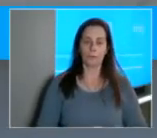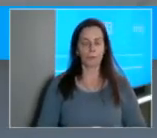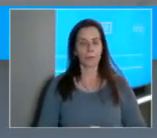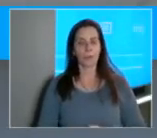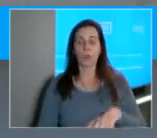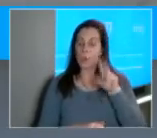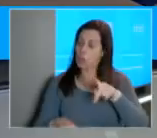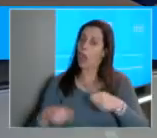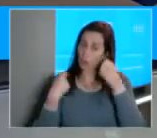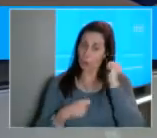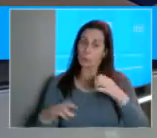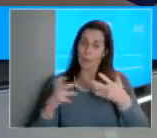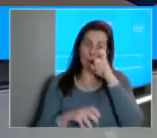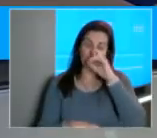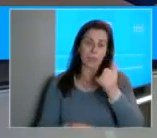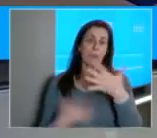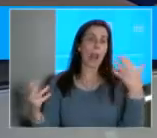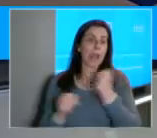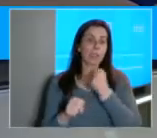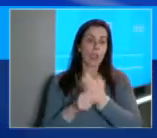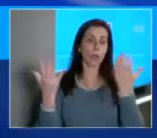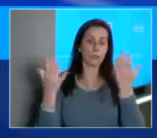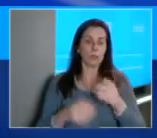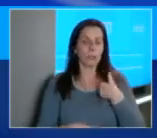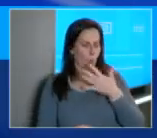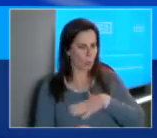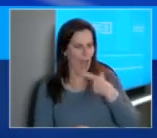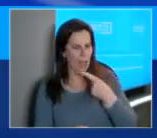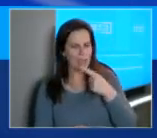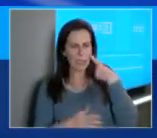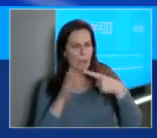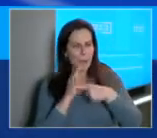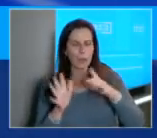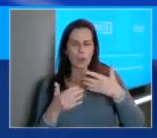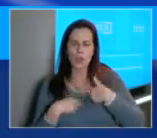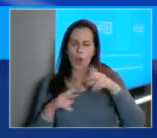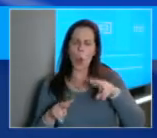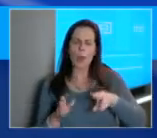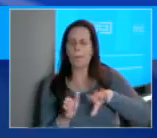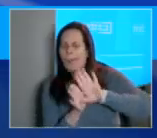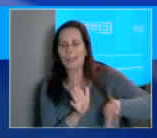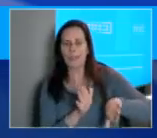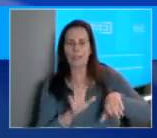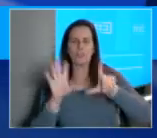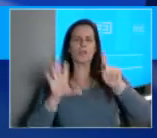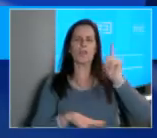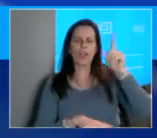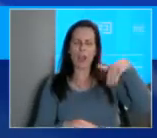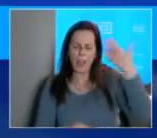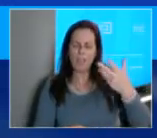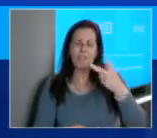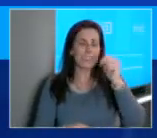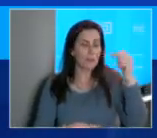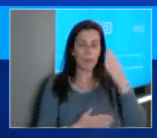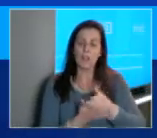יש תרבות רצחנית בחברה הערבית, מה לעשות? אבל אני רק רוצה לומר שזה מראה כמה שיכולים לטטא את זה, ו-71 שנים